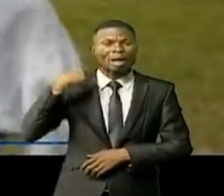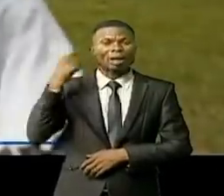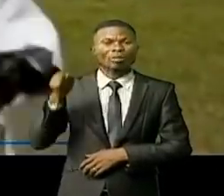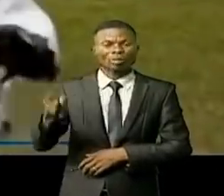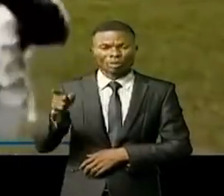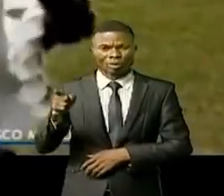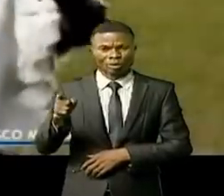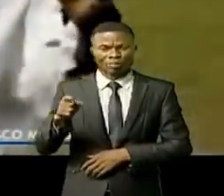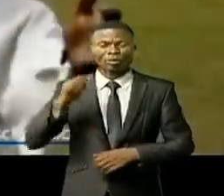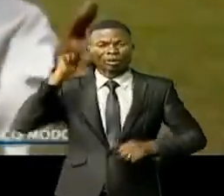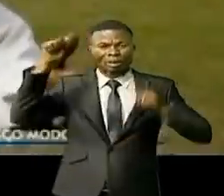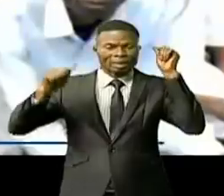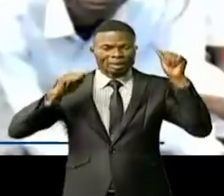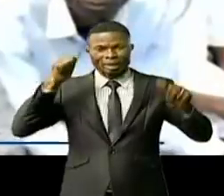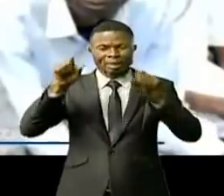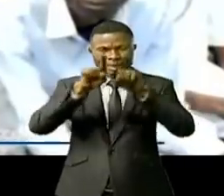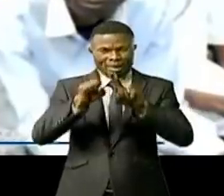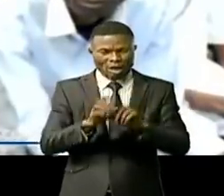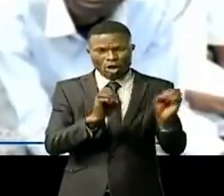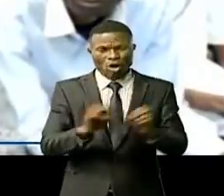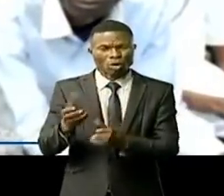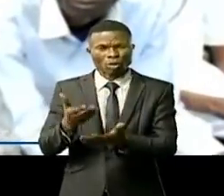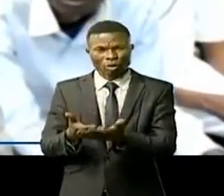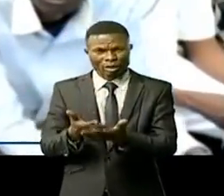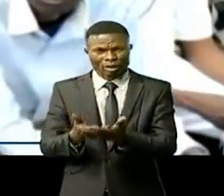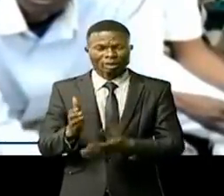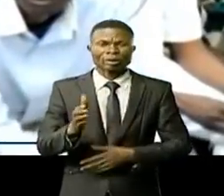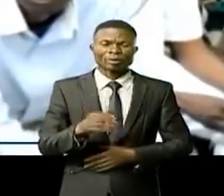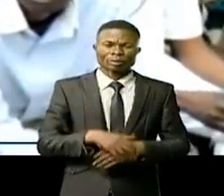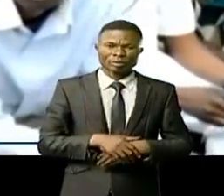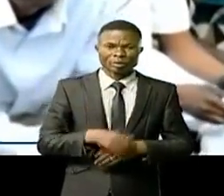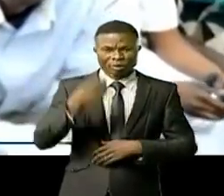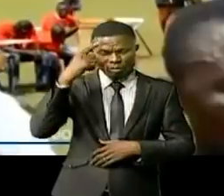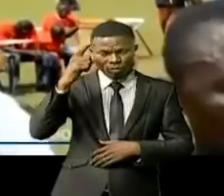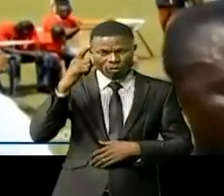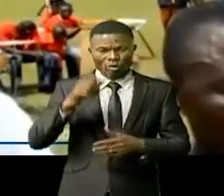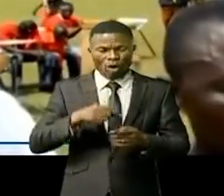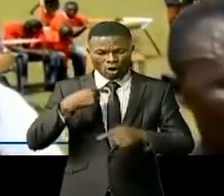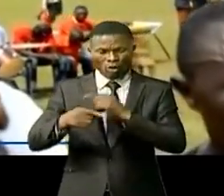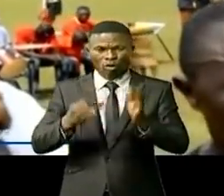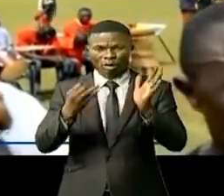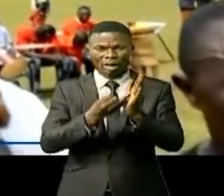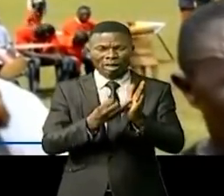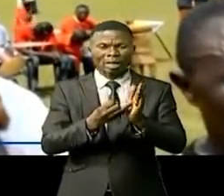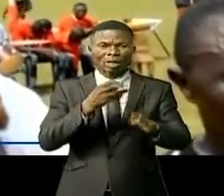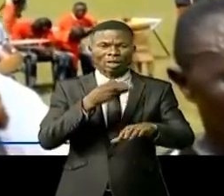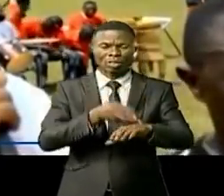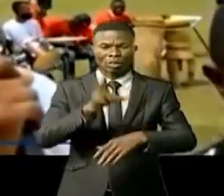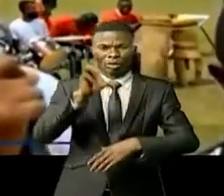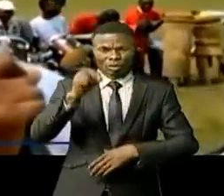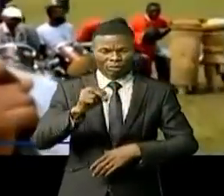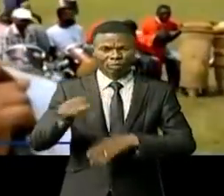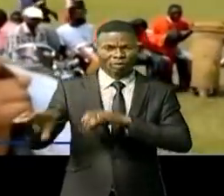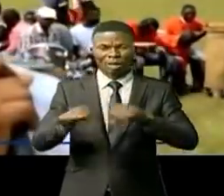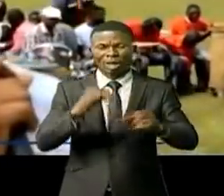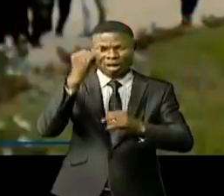des scénettes étaient également au rendez-vous. Commencée à 7h30,